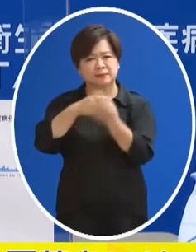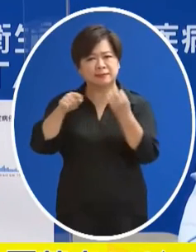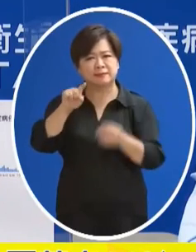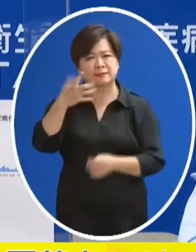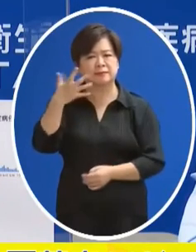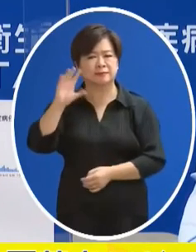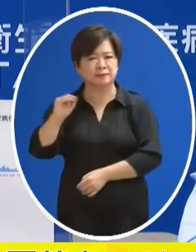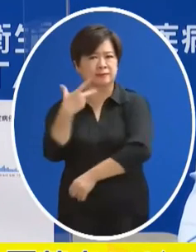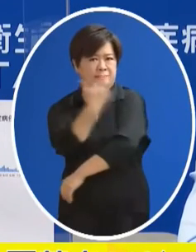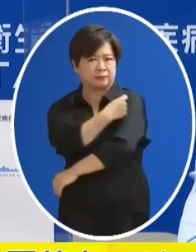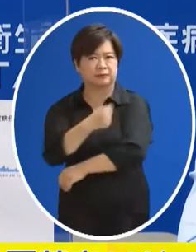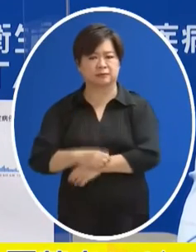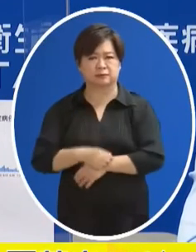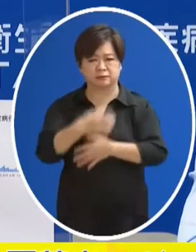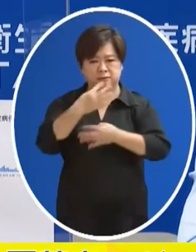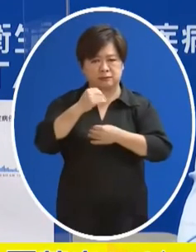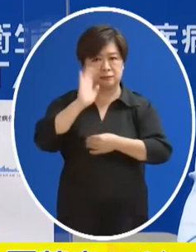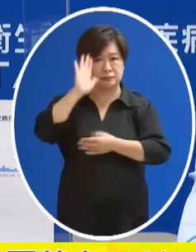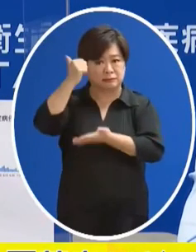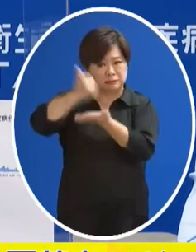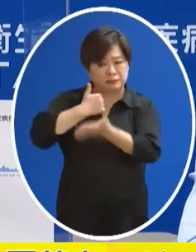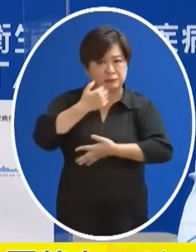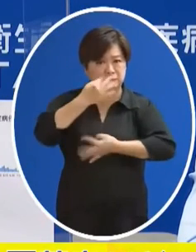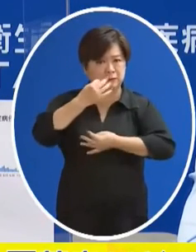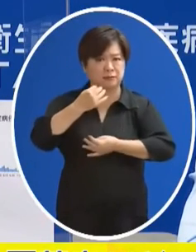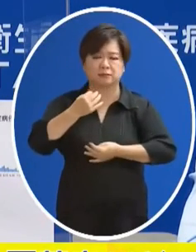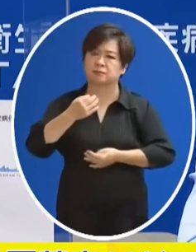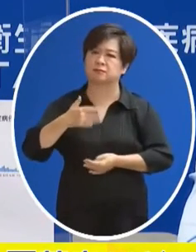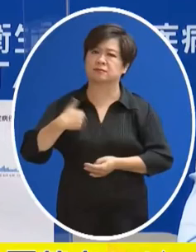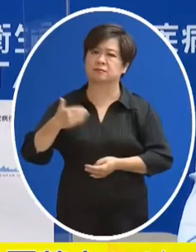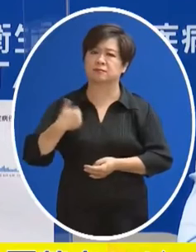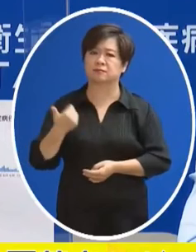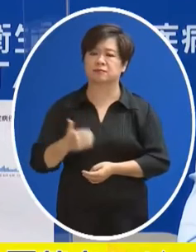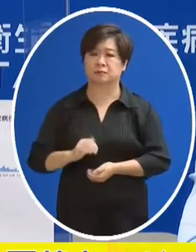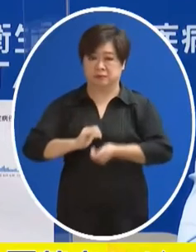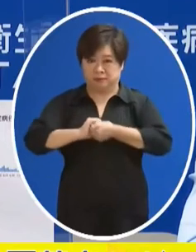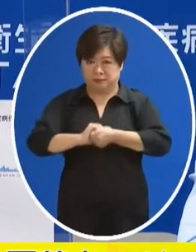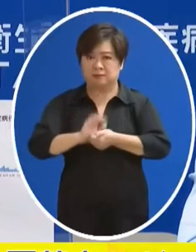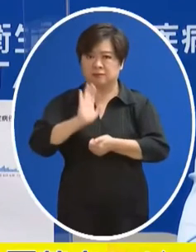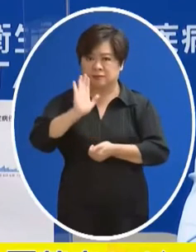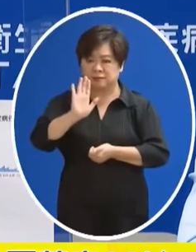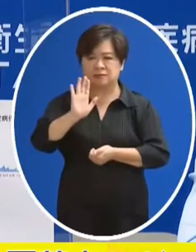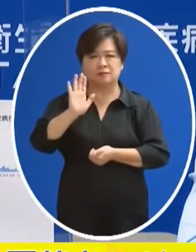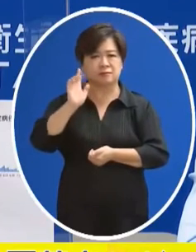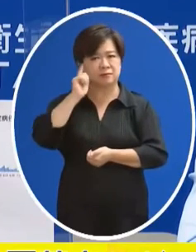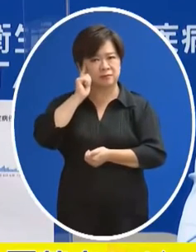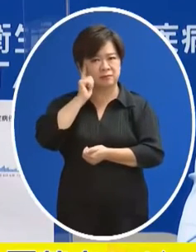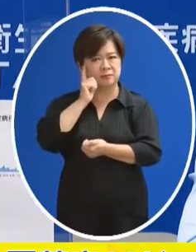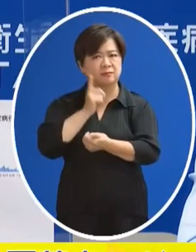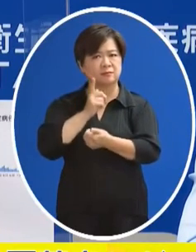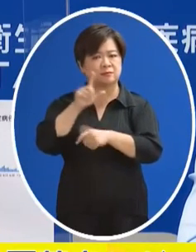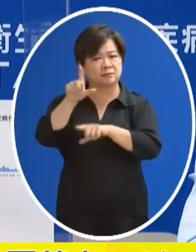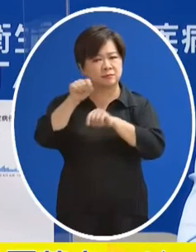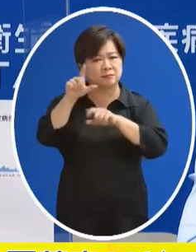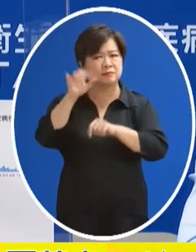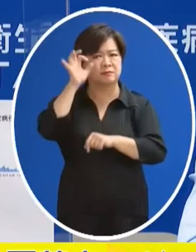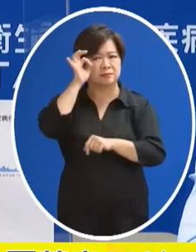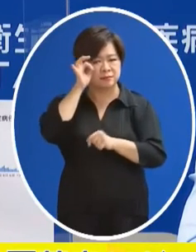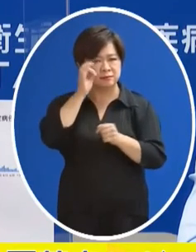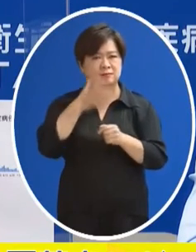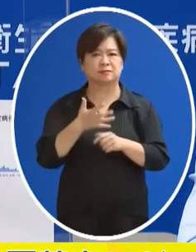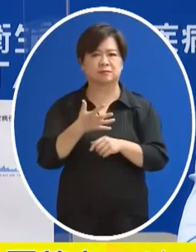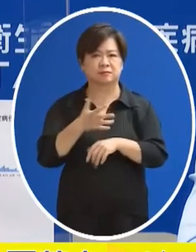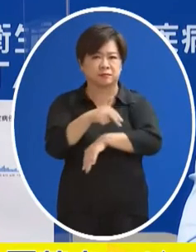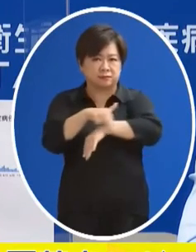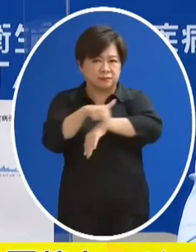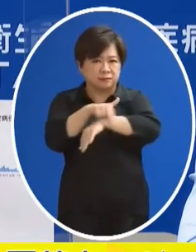时程仍然是没有办法掌握。那等到这个时程有确定了，那我们再会因应哈，那这个时候的需要，那